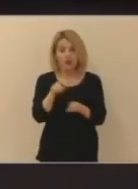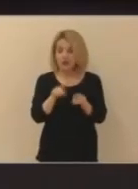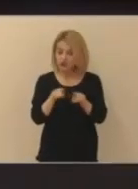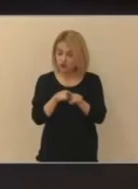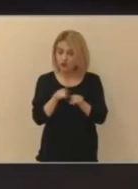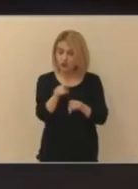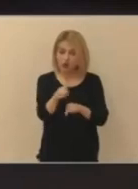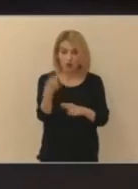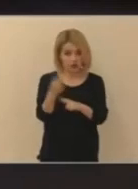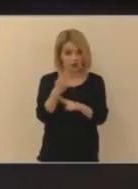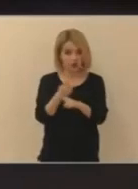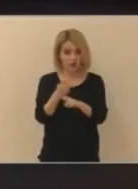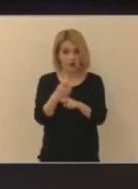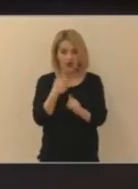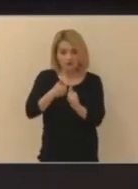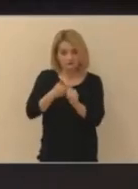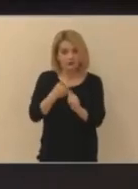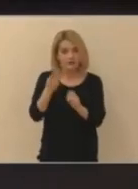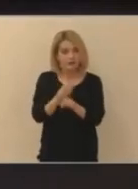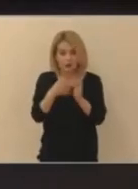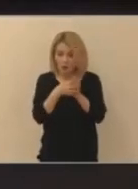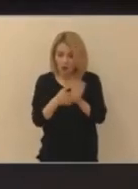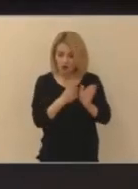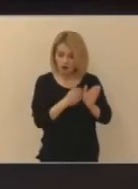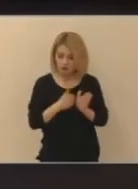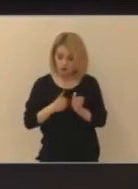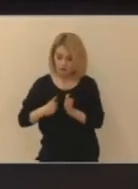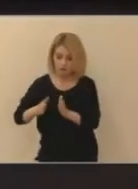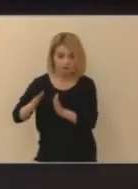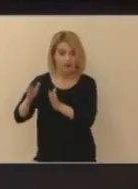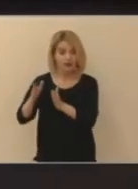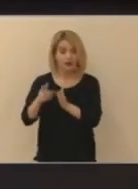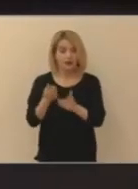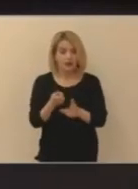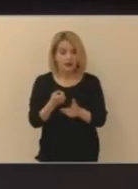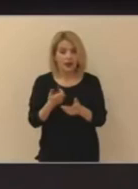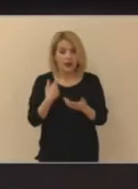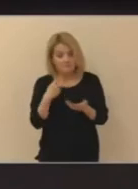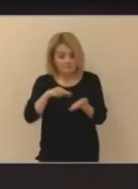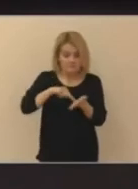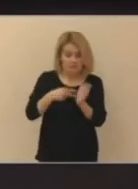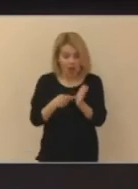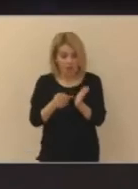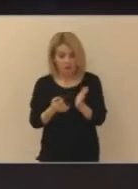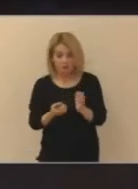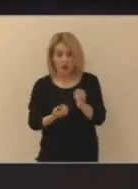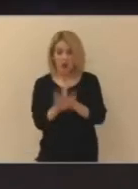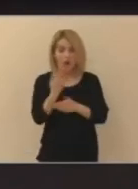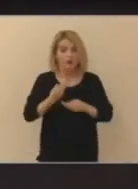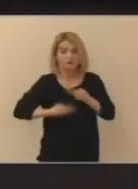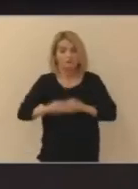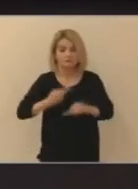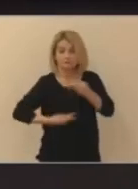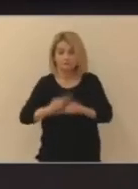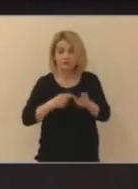секако дека и државата да има континуитет и во креирањето на продукти кои се